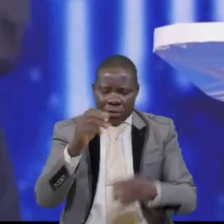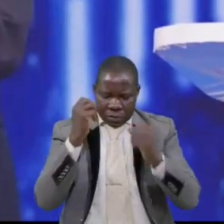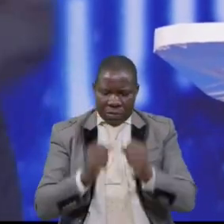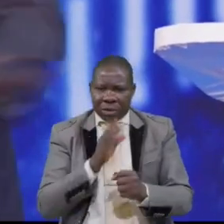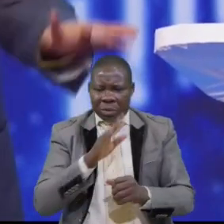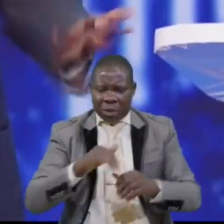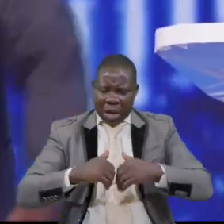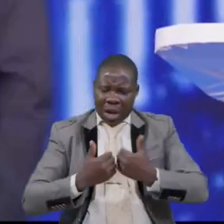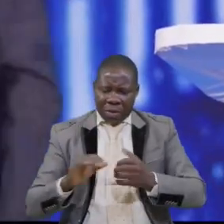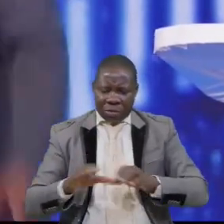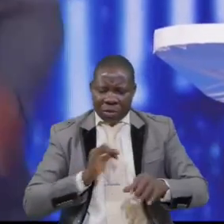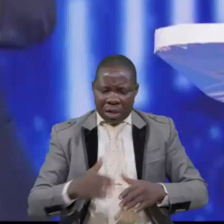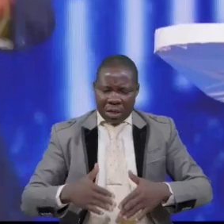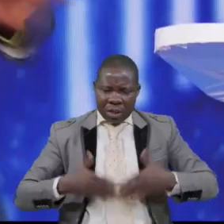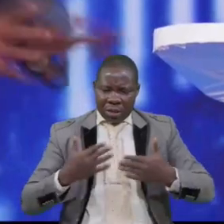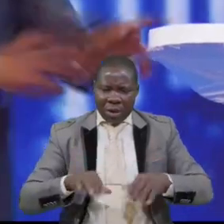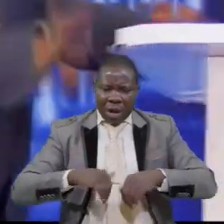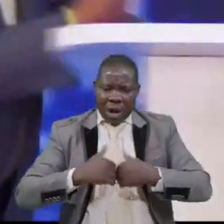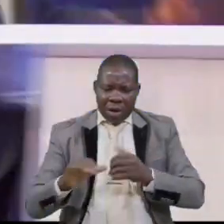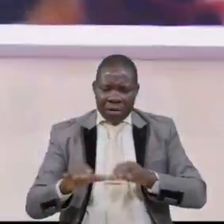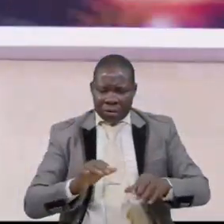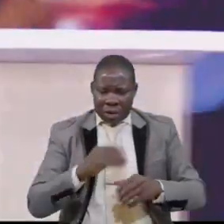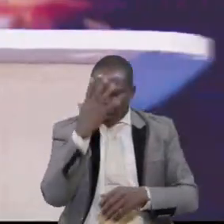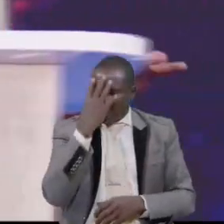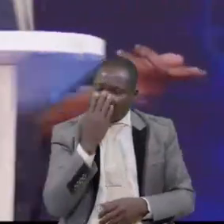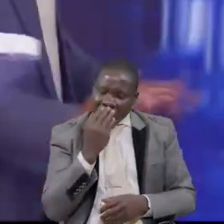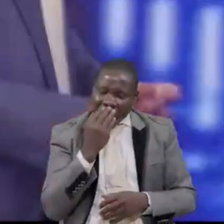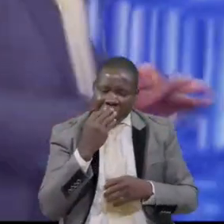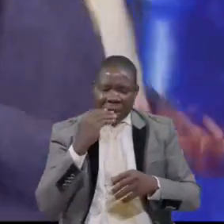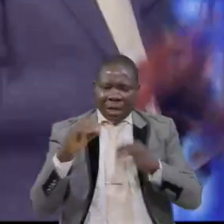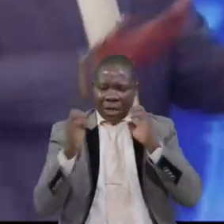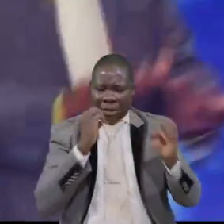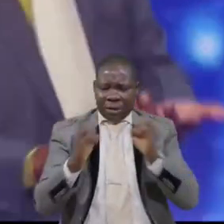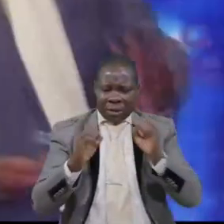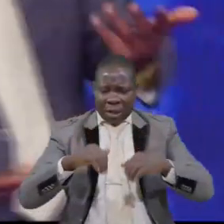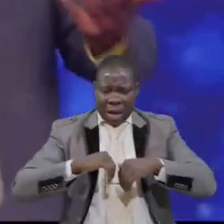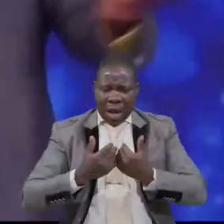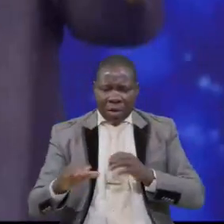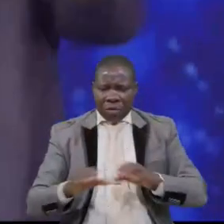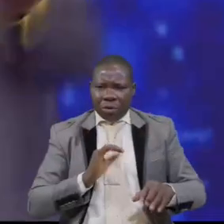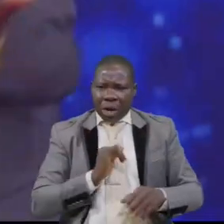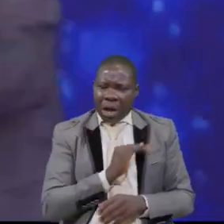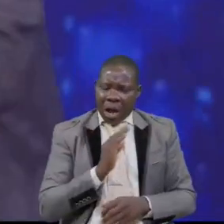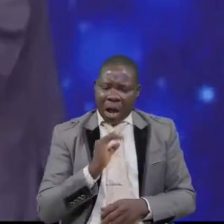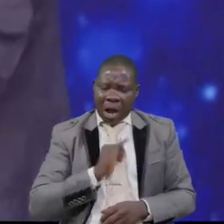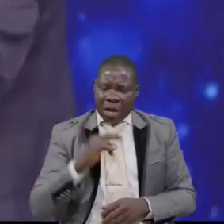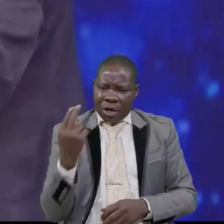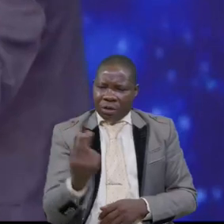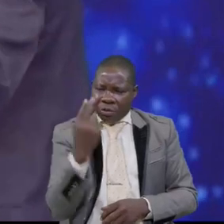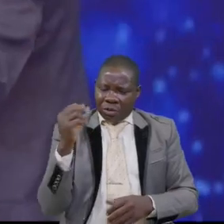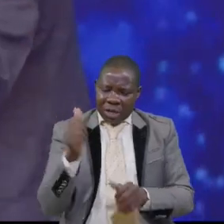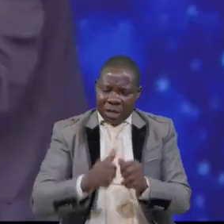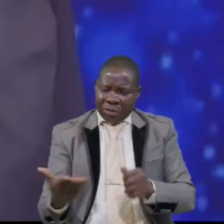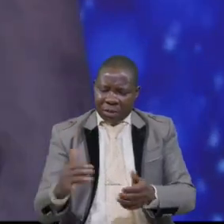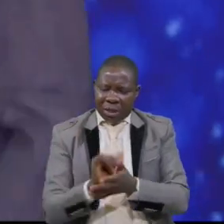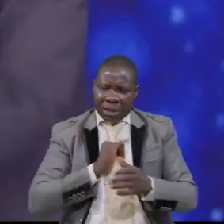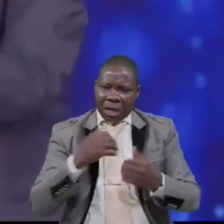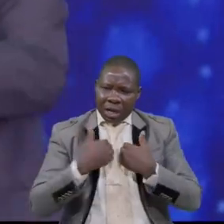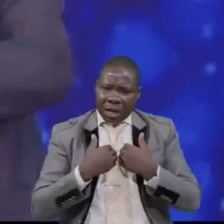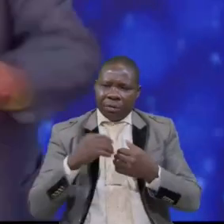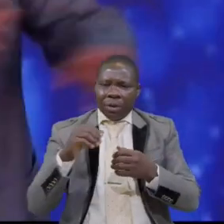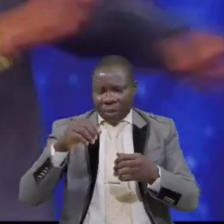Comment dormir? Comment m'exercer? Comment utiliser tout ce que j'ai?